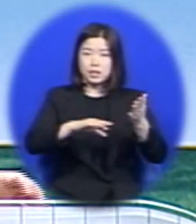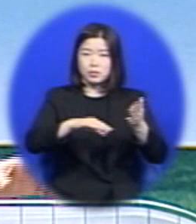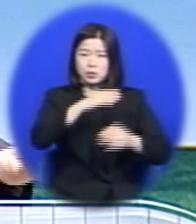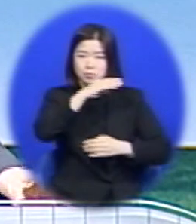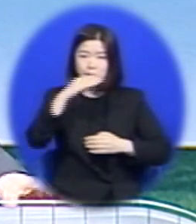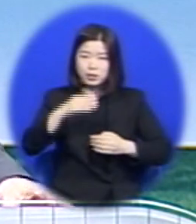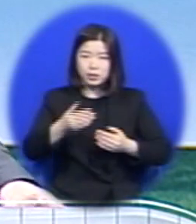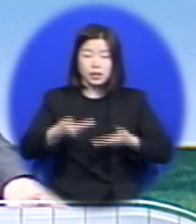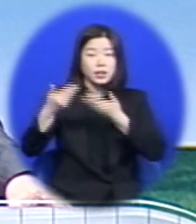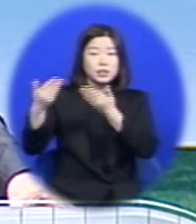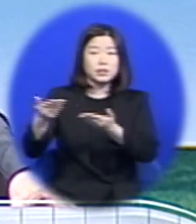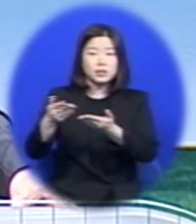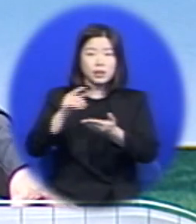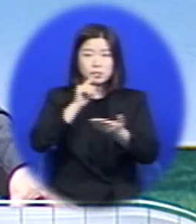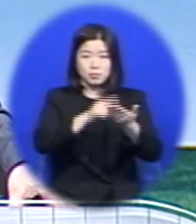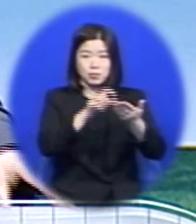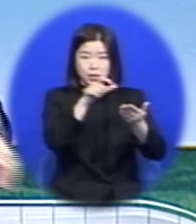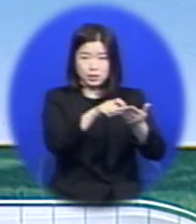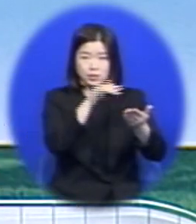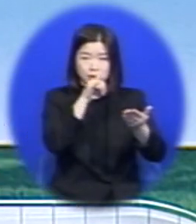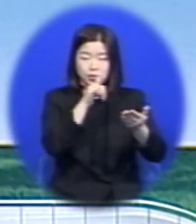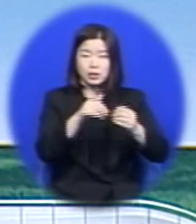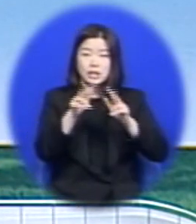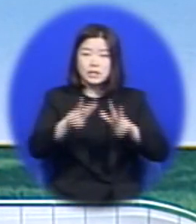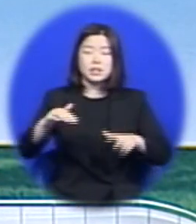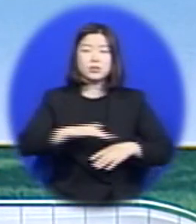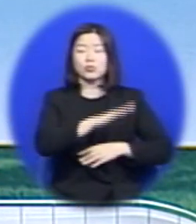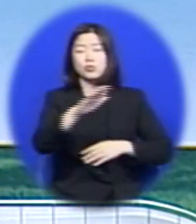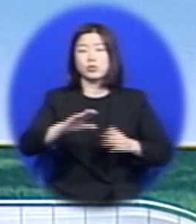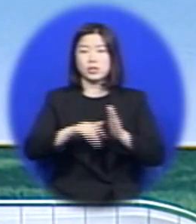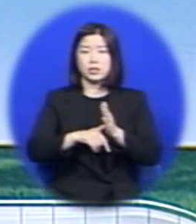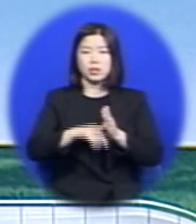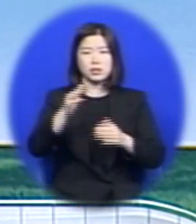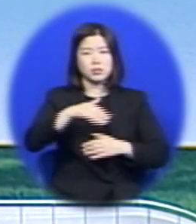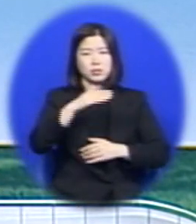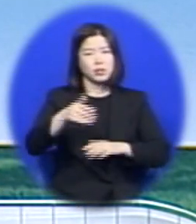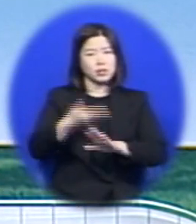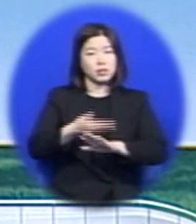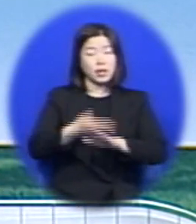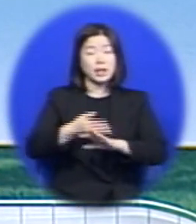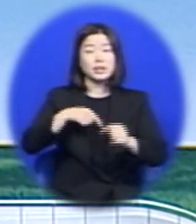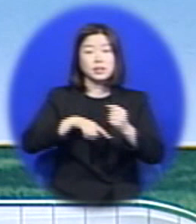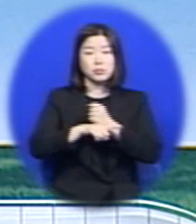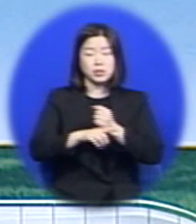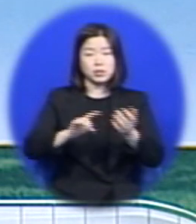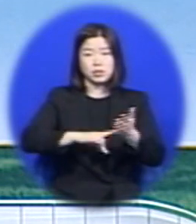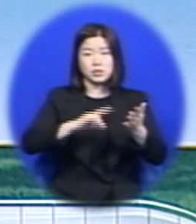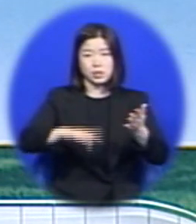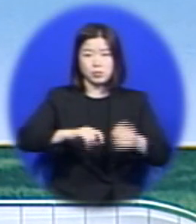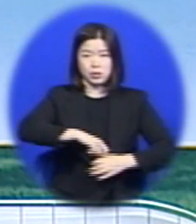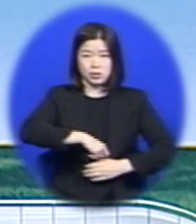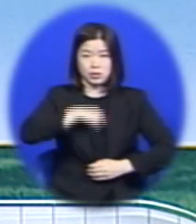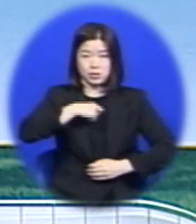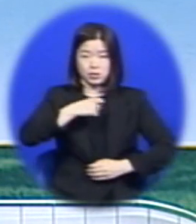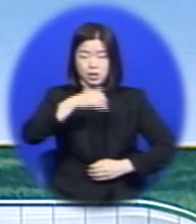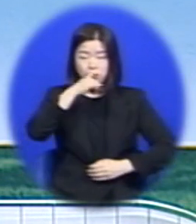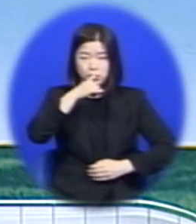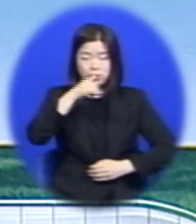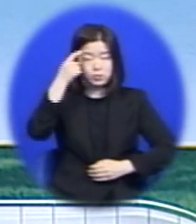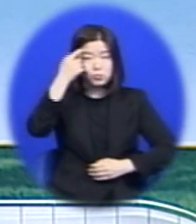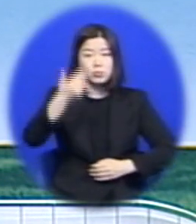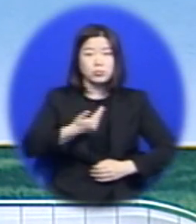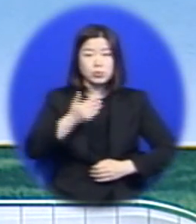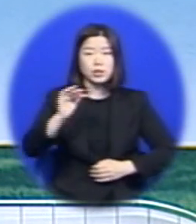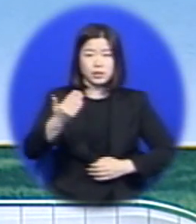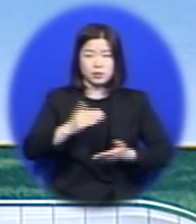바치라고 말씀했는데 지금 우리 시대는 전혀 다른 의미에서 세금을 정직하게 내고 있는지를 물어야